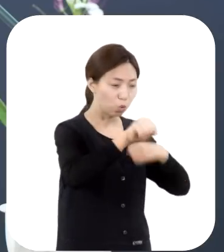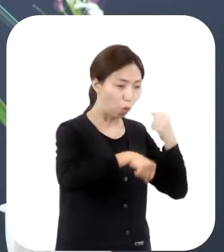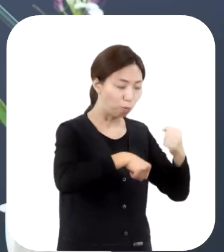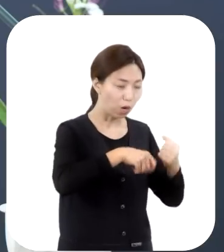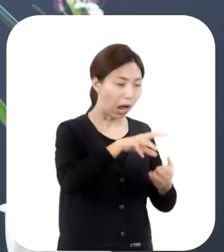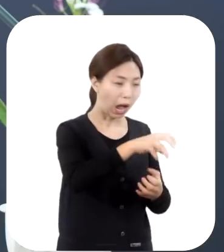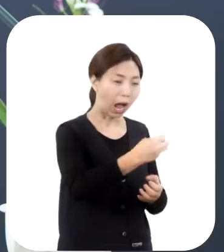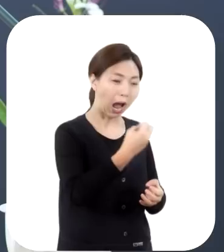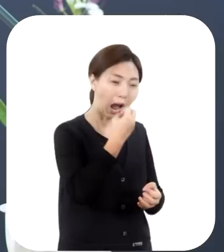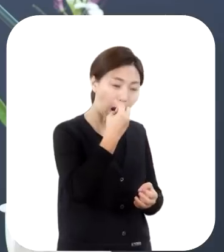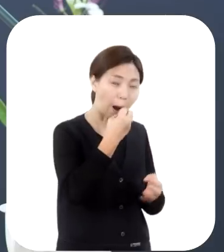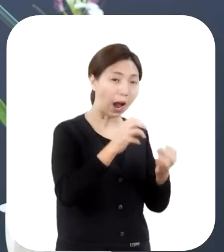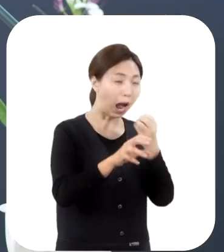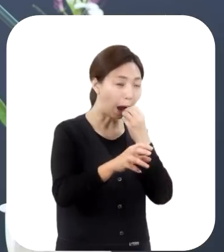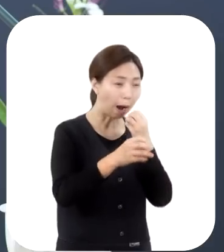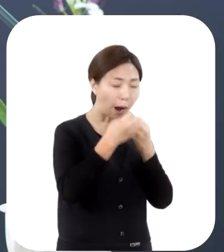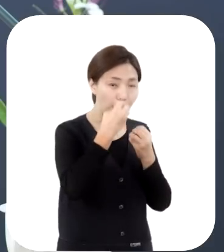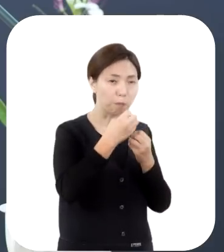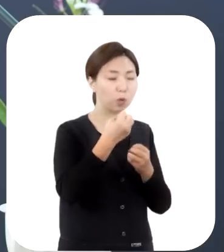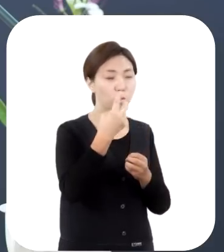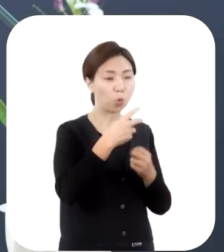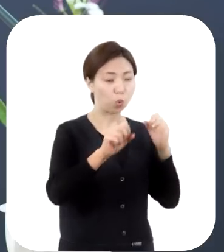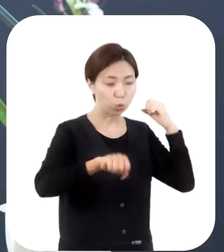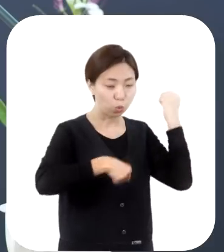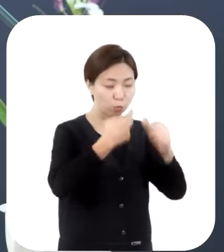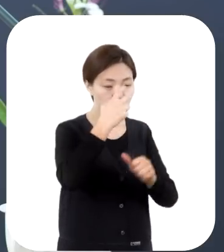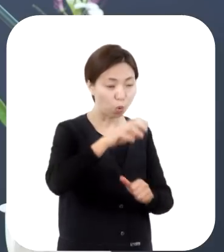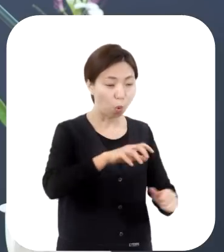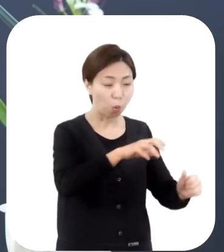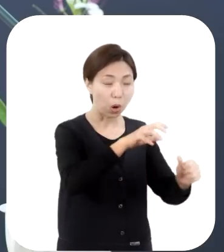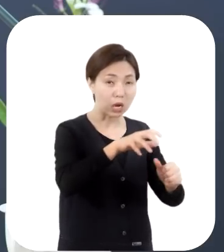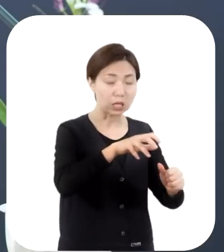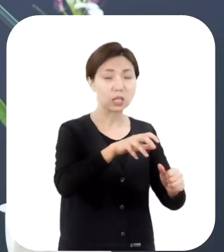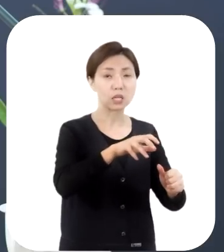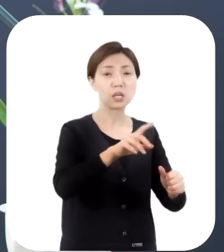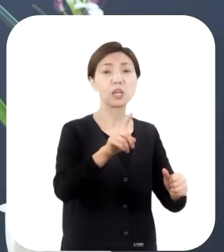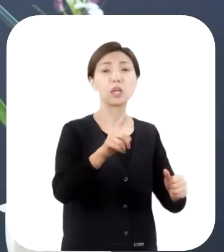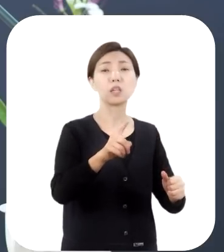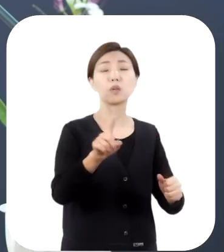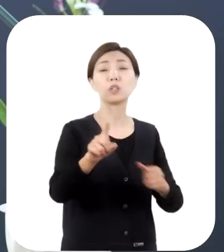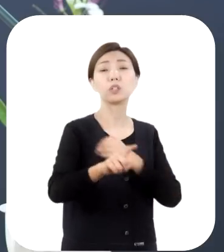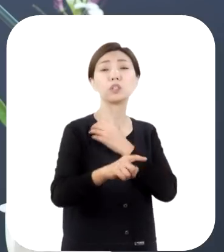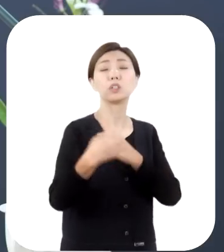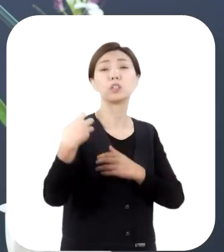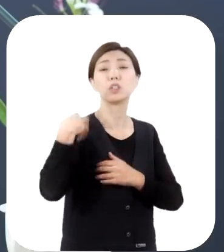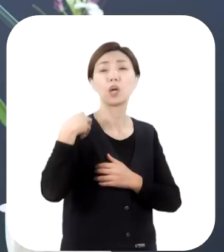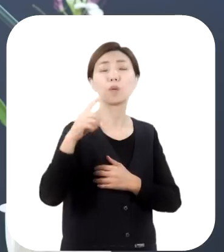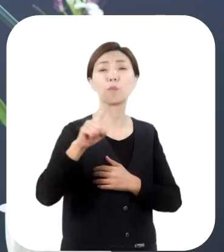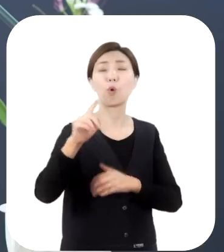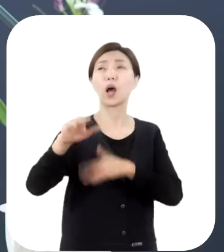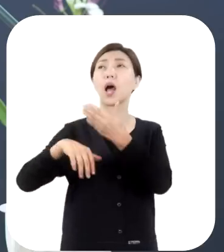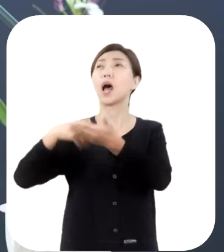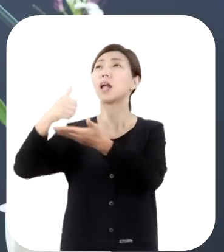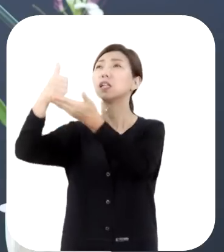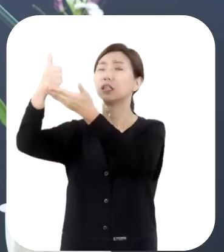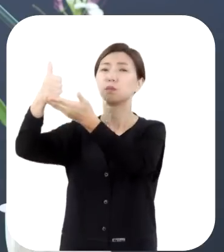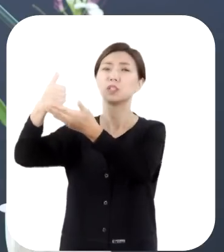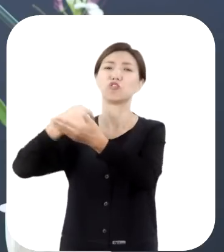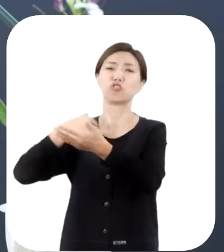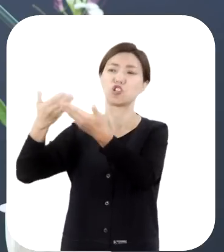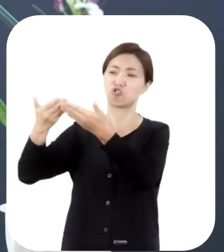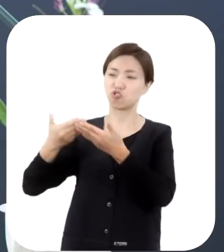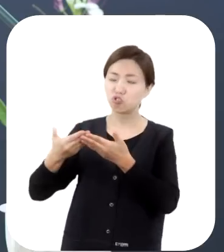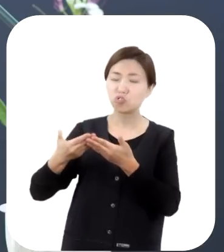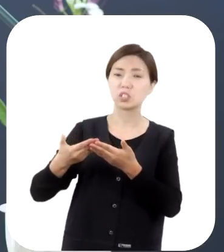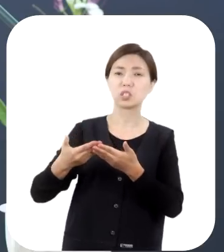잡아먹고 관리하는 것은 하나님께서 부여한 인간의 권리다. 이렇게 생각하거든요.